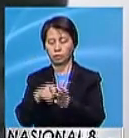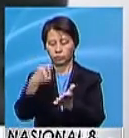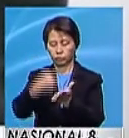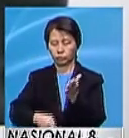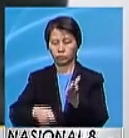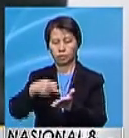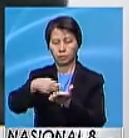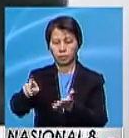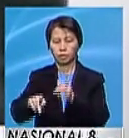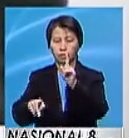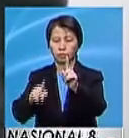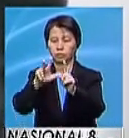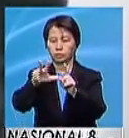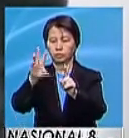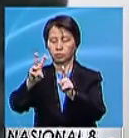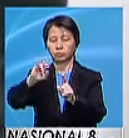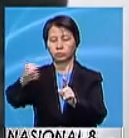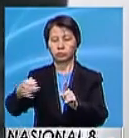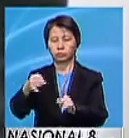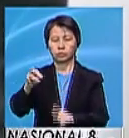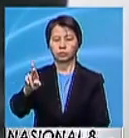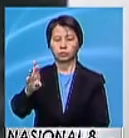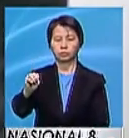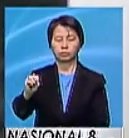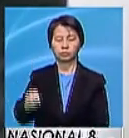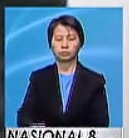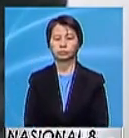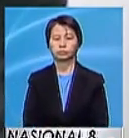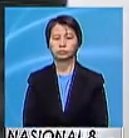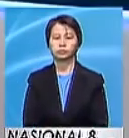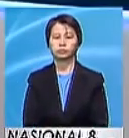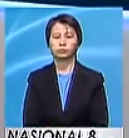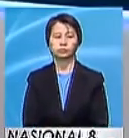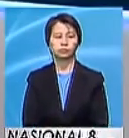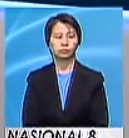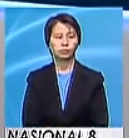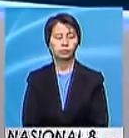berjumlah 136 juta ringgit.